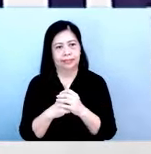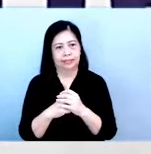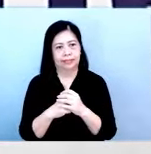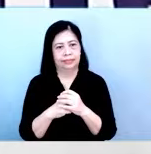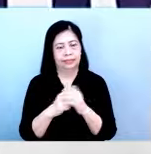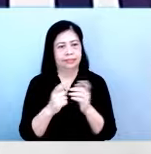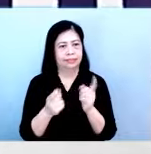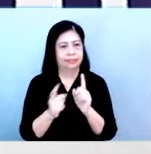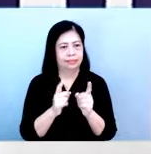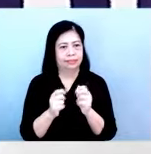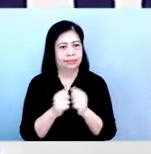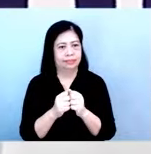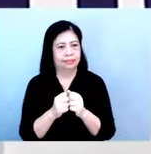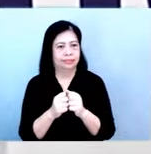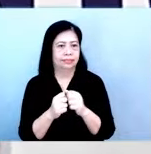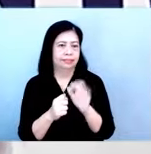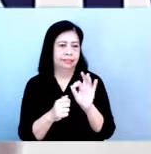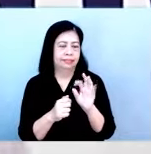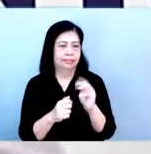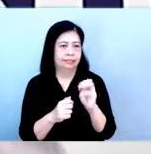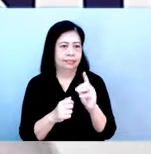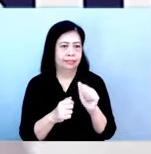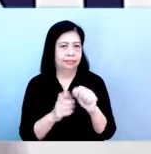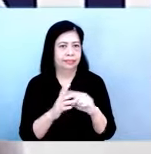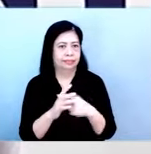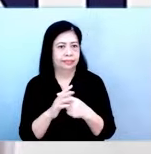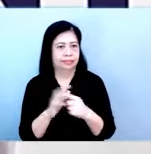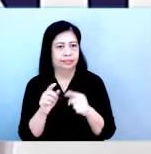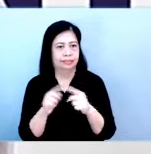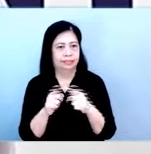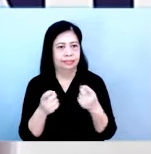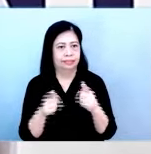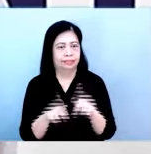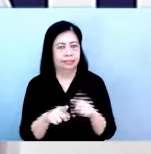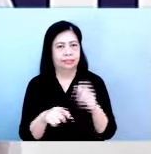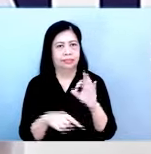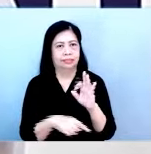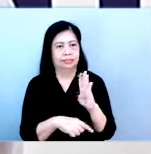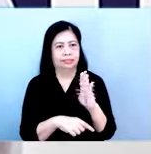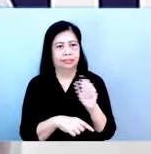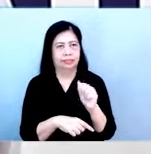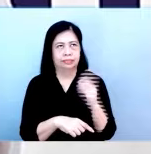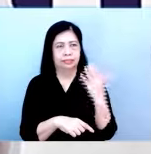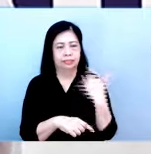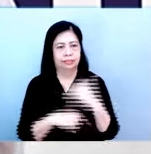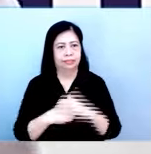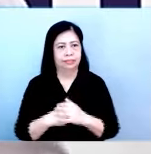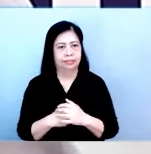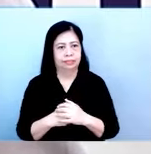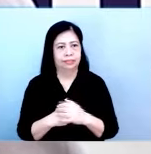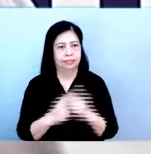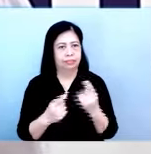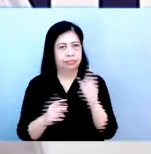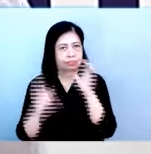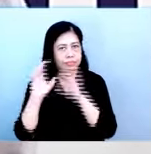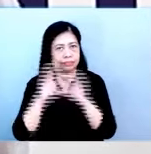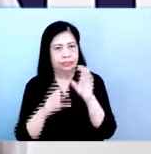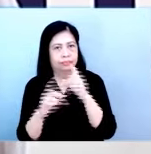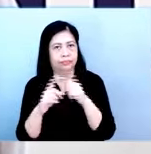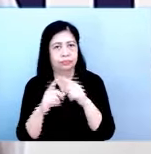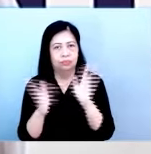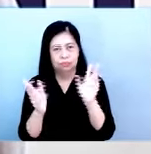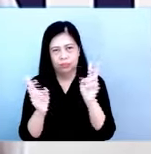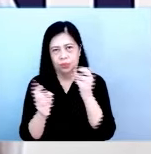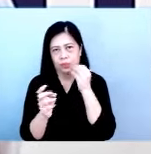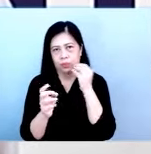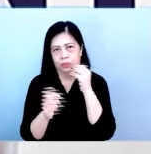Conversations with 9 Media executives started when we were in the middle of FIBA, actually. And we were looking for a home, an